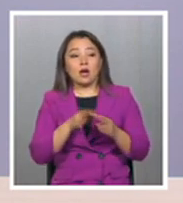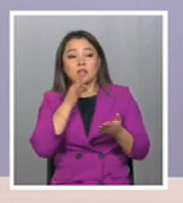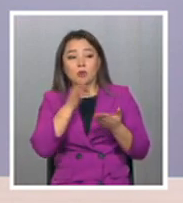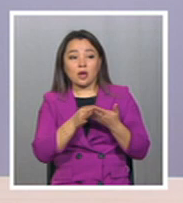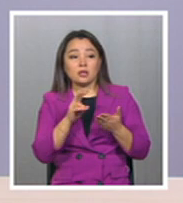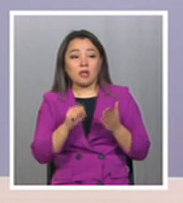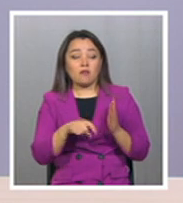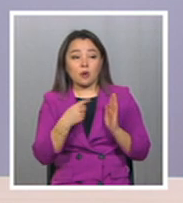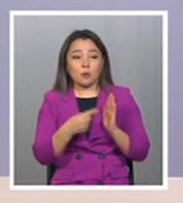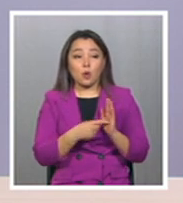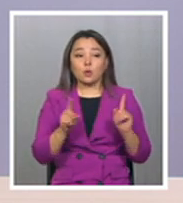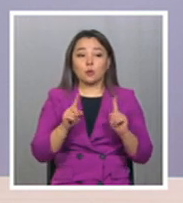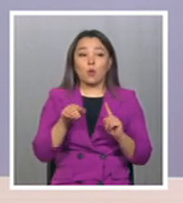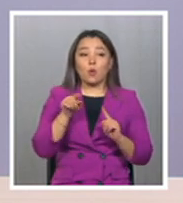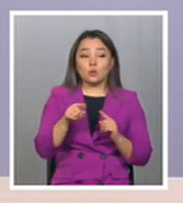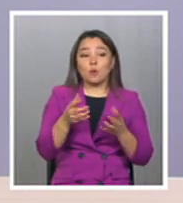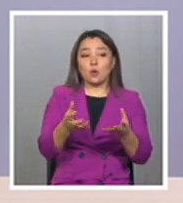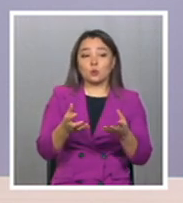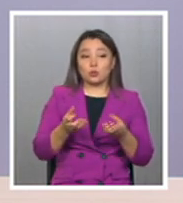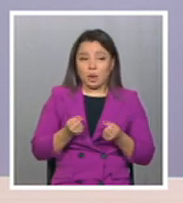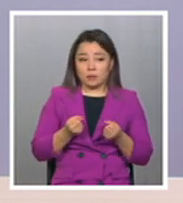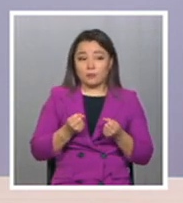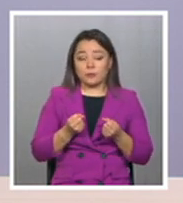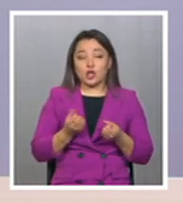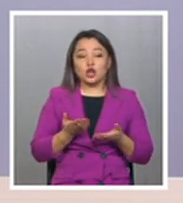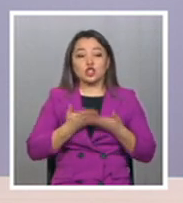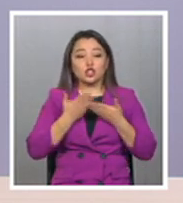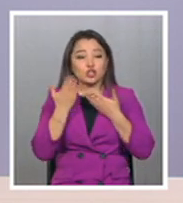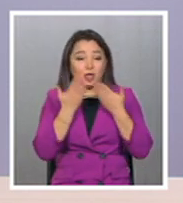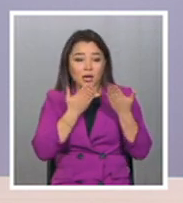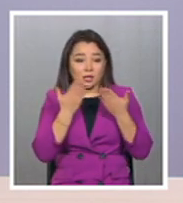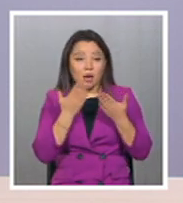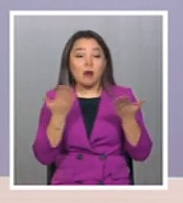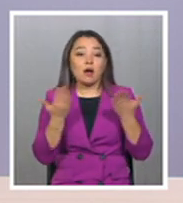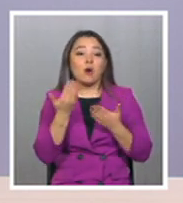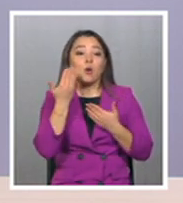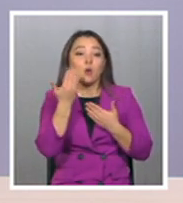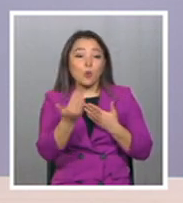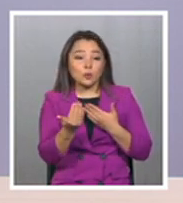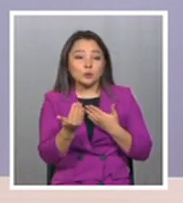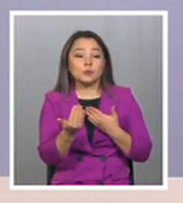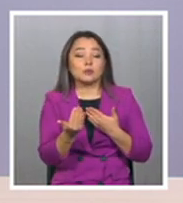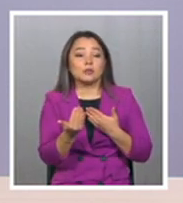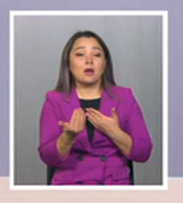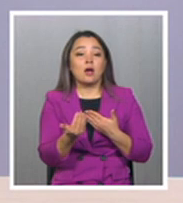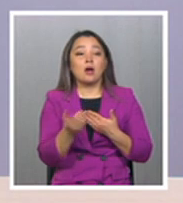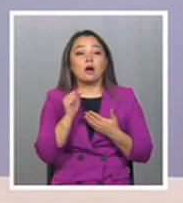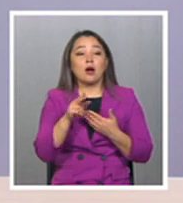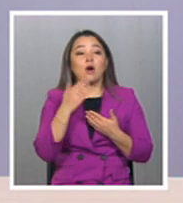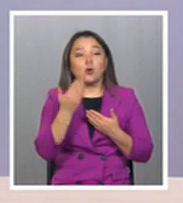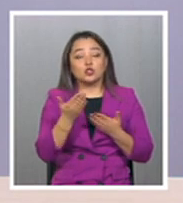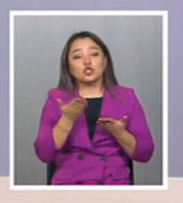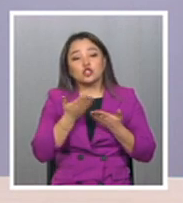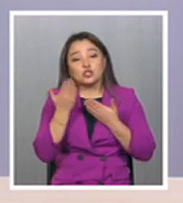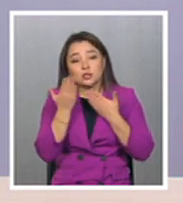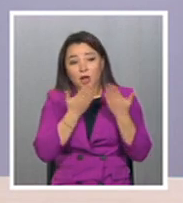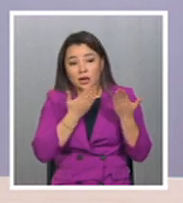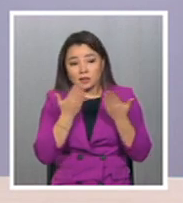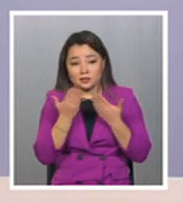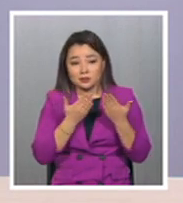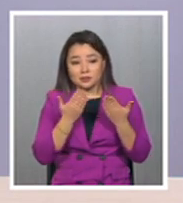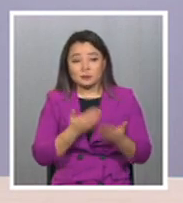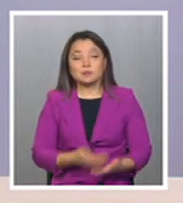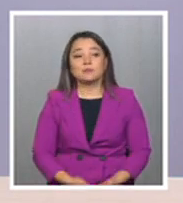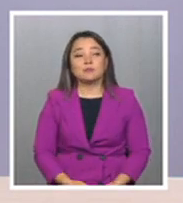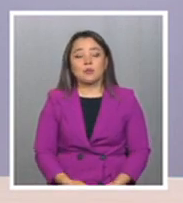вопросы, что он получает, то есть читатель. Какой он и как он читает?